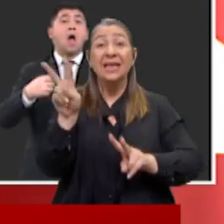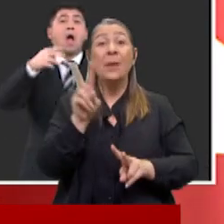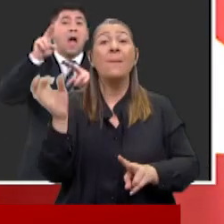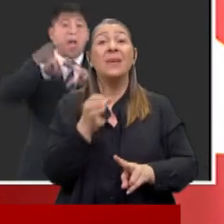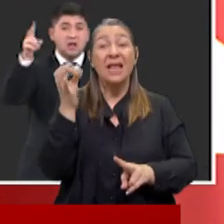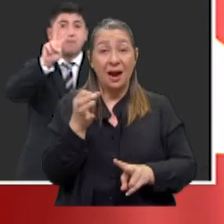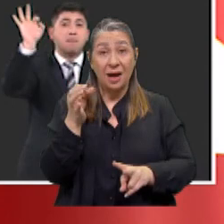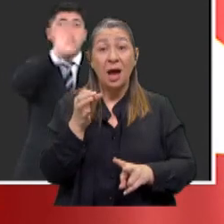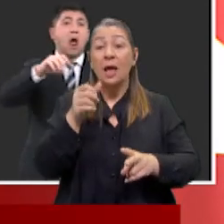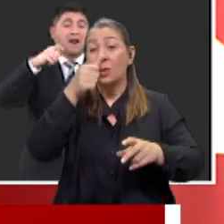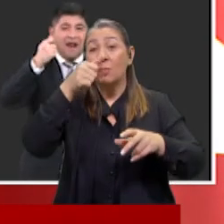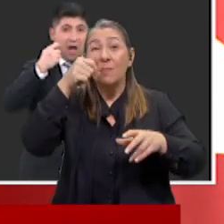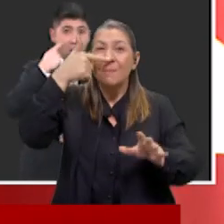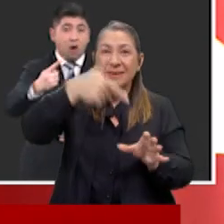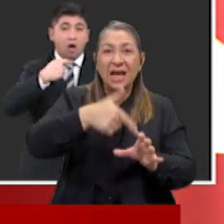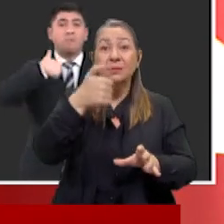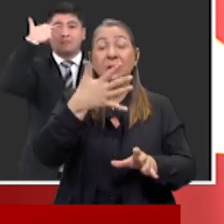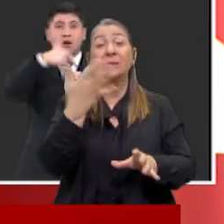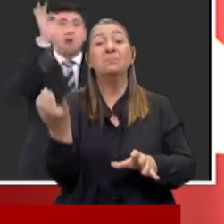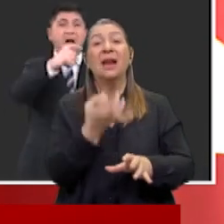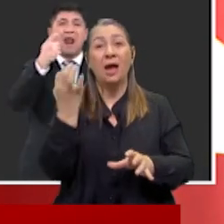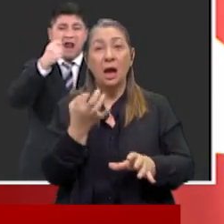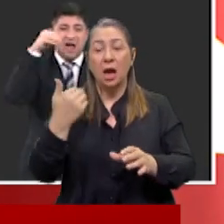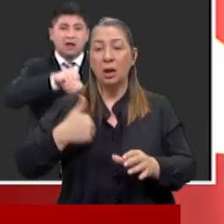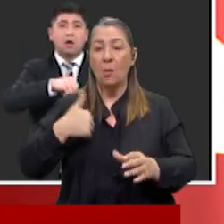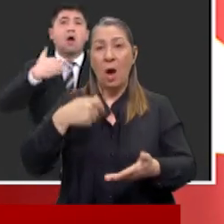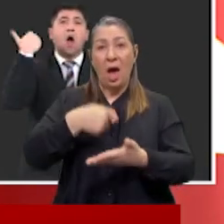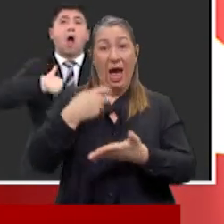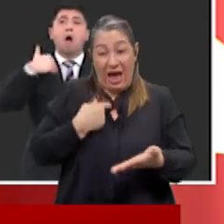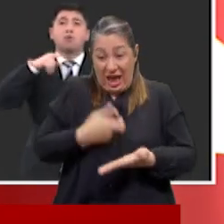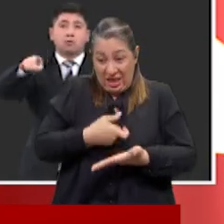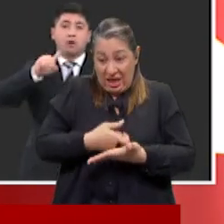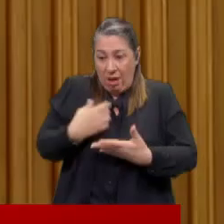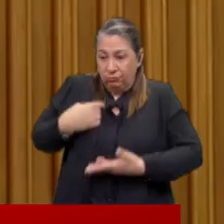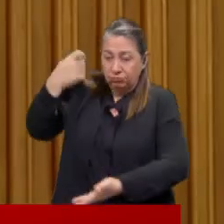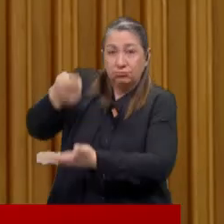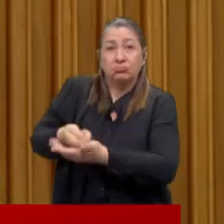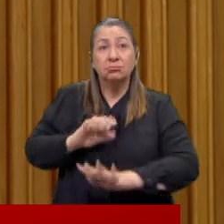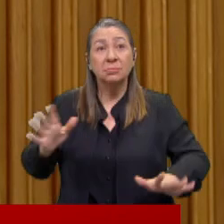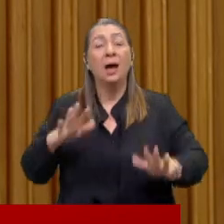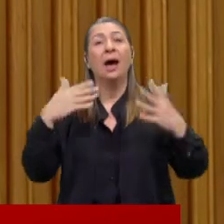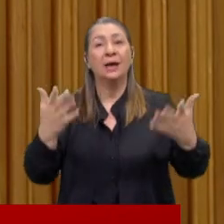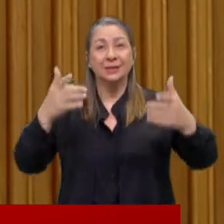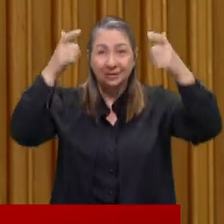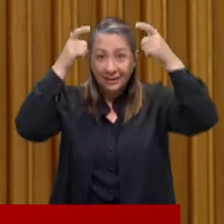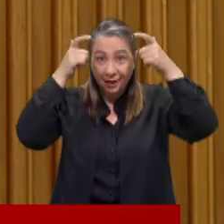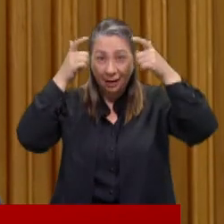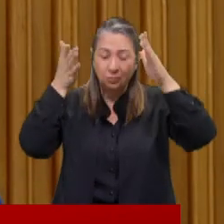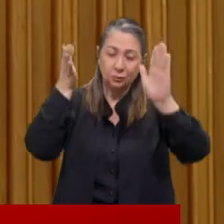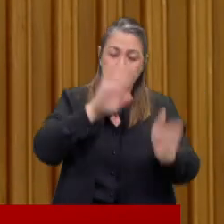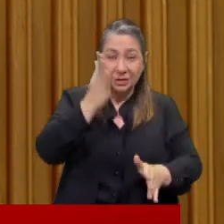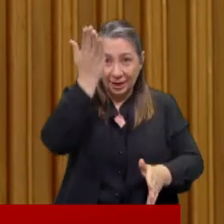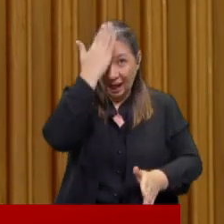20 milyar liralık, akaryakıtta 65 milyar liralık kamu adına fedakarlık yaptık. Artık takke düştü,